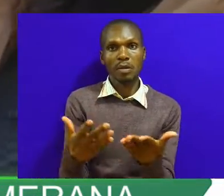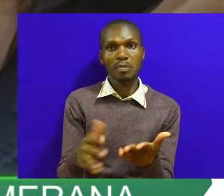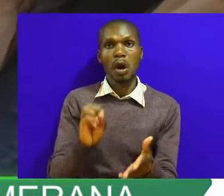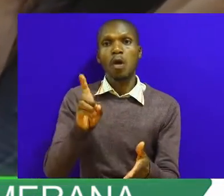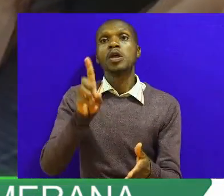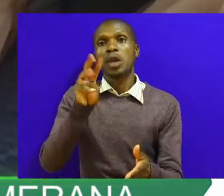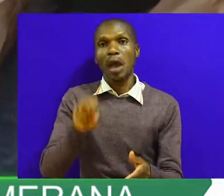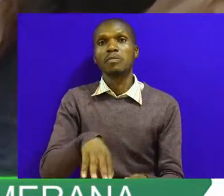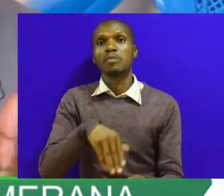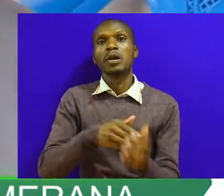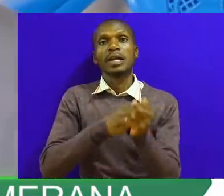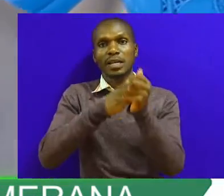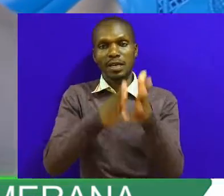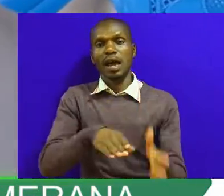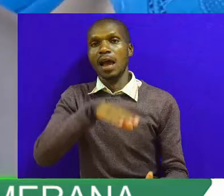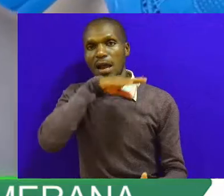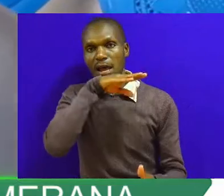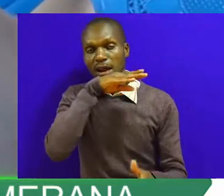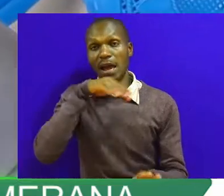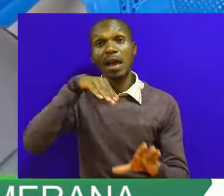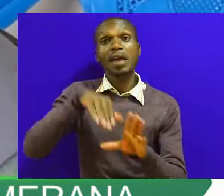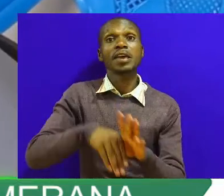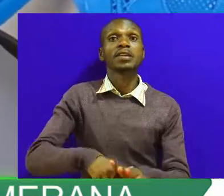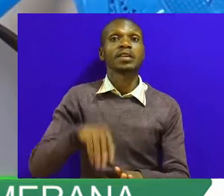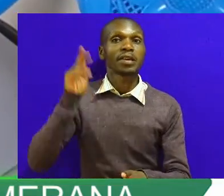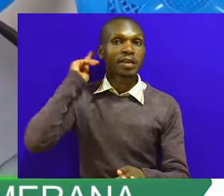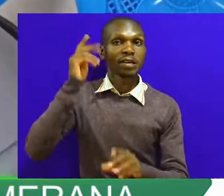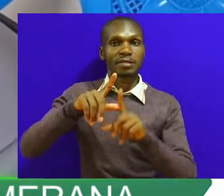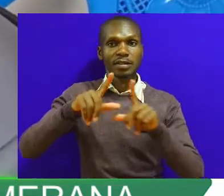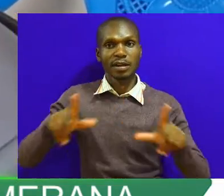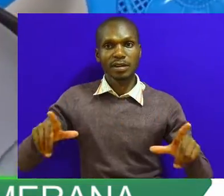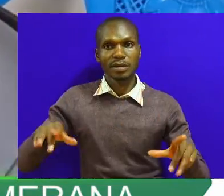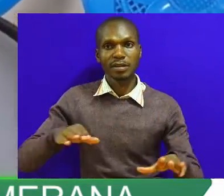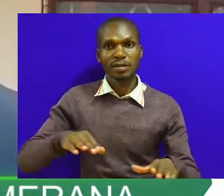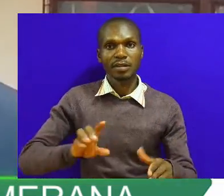ODM Raila Odinga ime ya gusi ewiki egocha